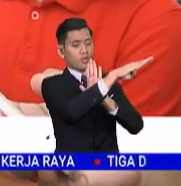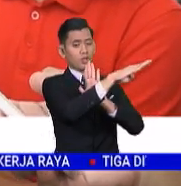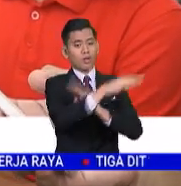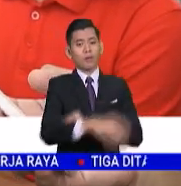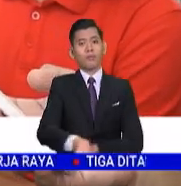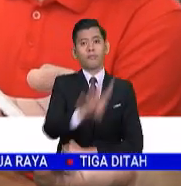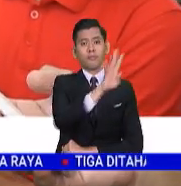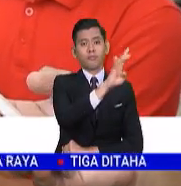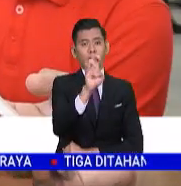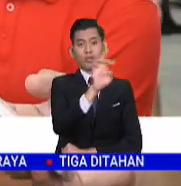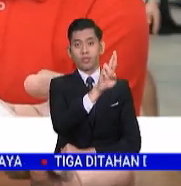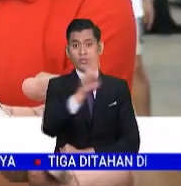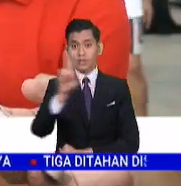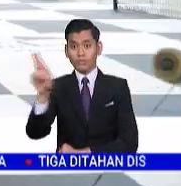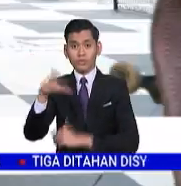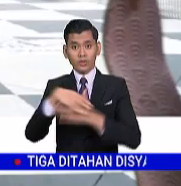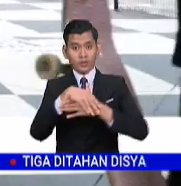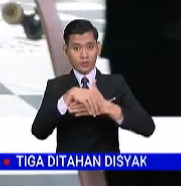dalam 400,000 itulah.